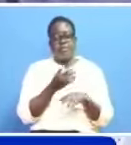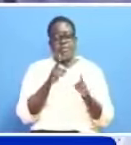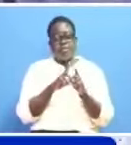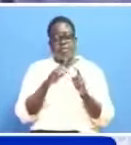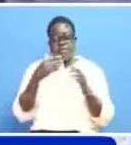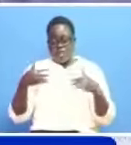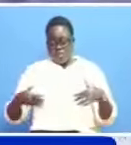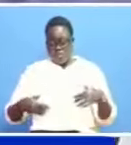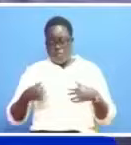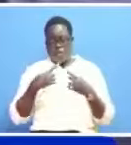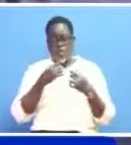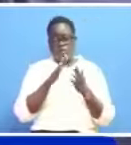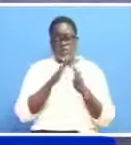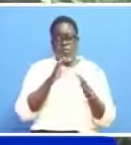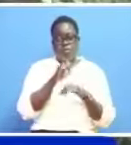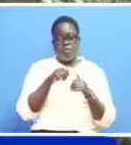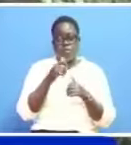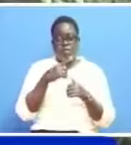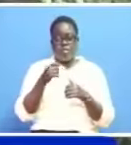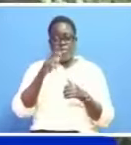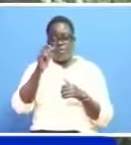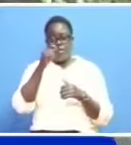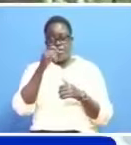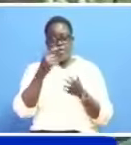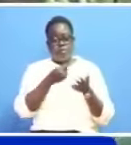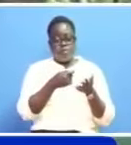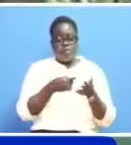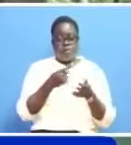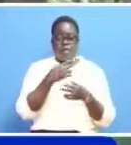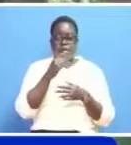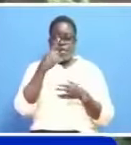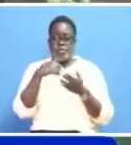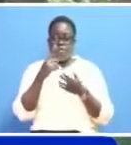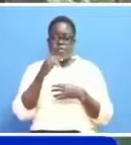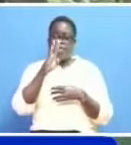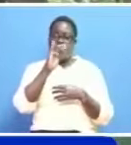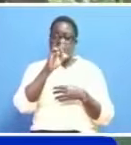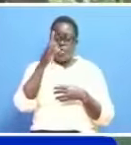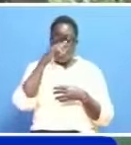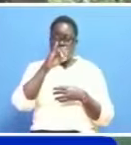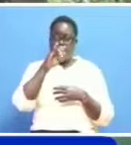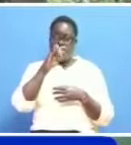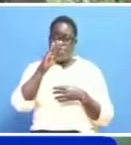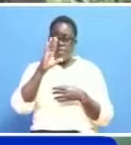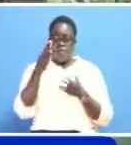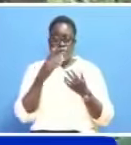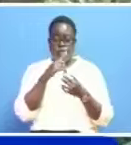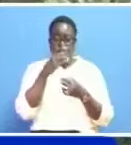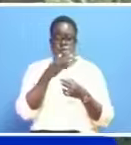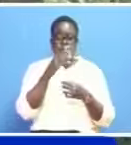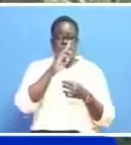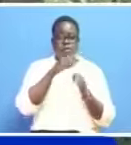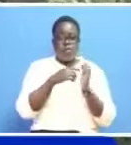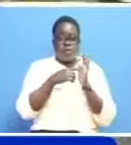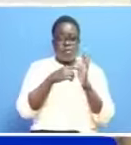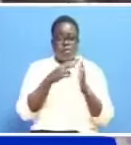ayu ni makathi ya vanane itambia President William Ruto ya kuikia saina kufitu kithia bili ya IBC. Undo ulama wetakananu kufikia kuona makamishina